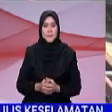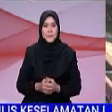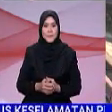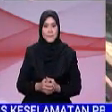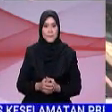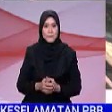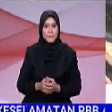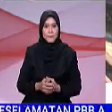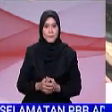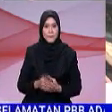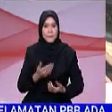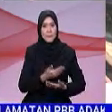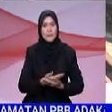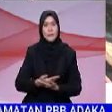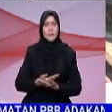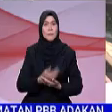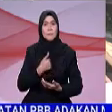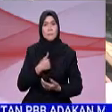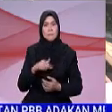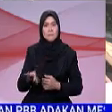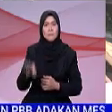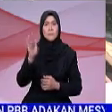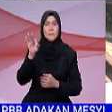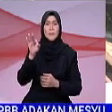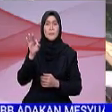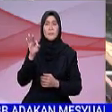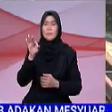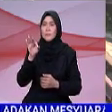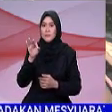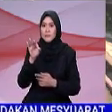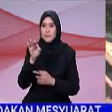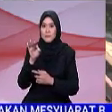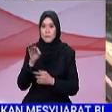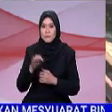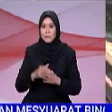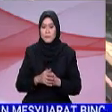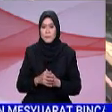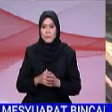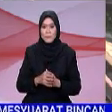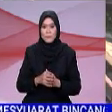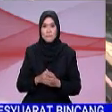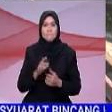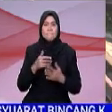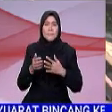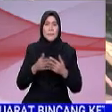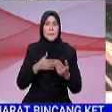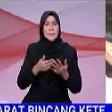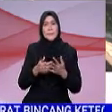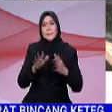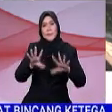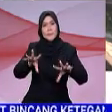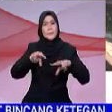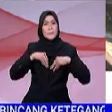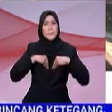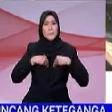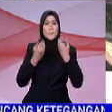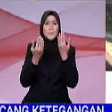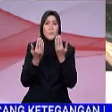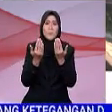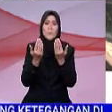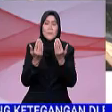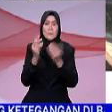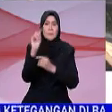sangat anak saya jumpa pagi ini. Tak boleh kata apa, hanya saya boleh berdo dan saya hanya boleh berdoa